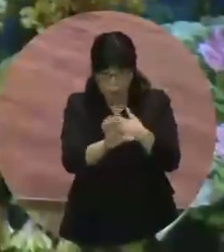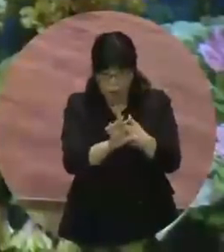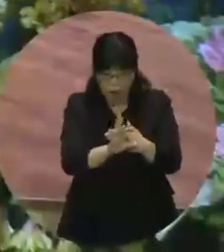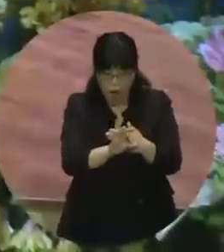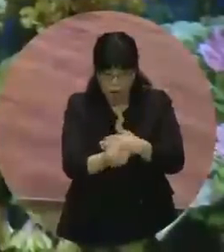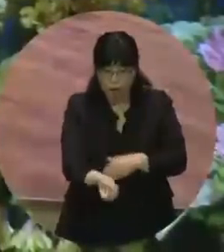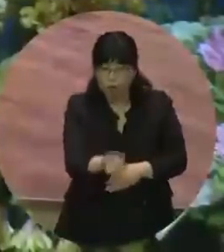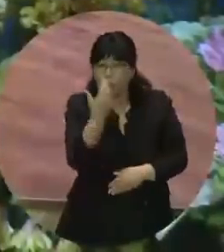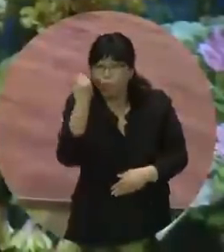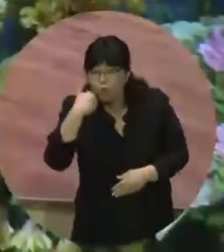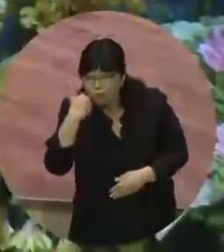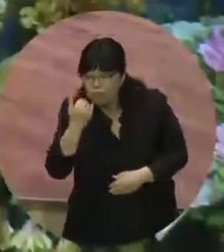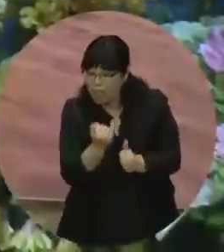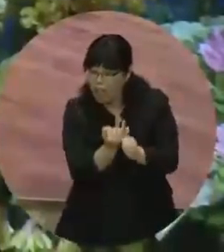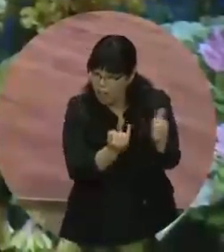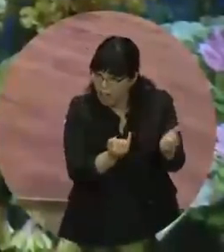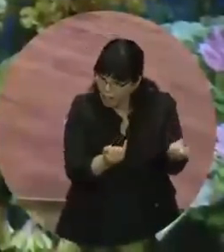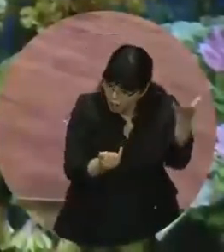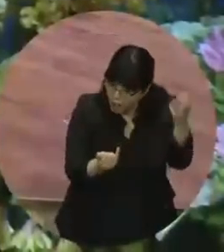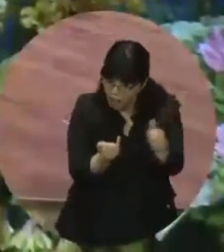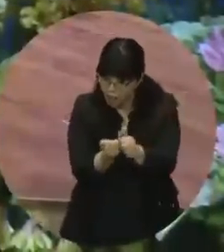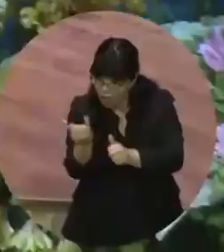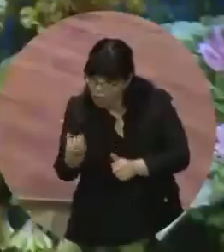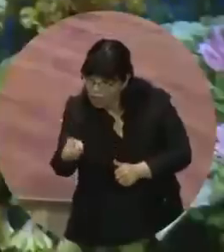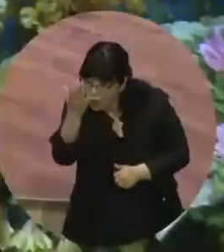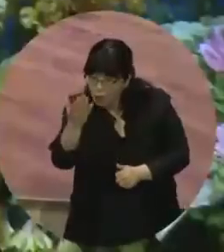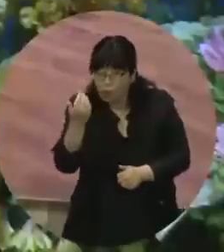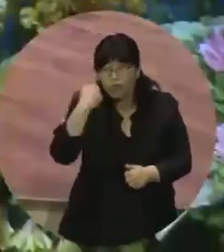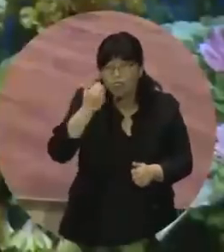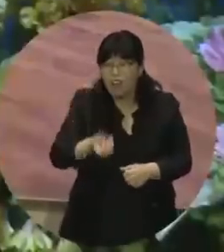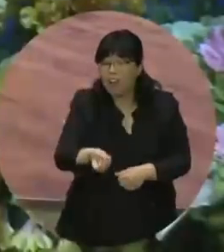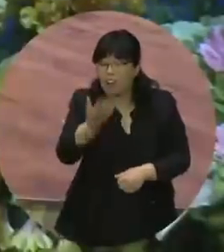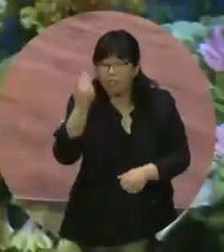잘 모르십니까? 여자들이 다 이겨요.